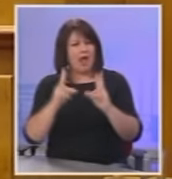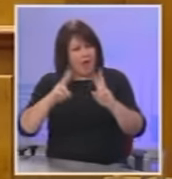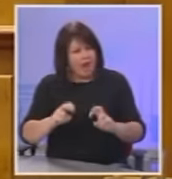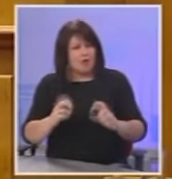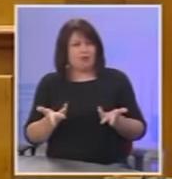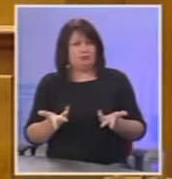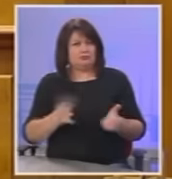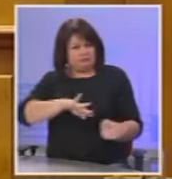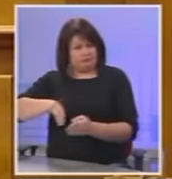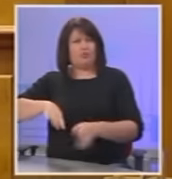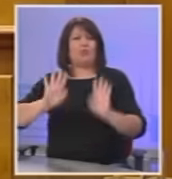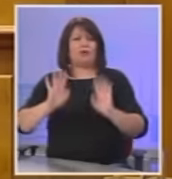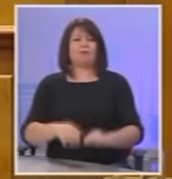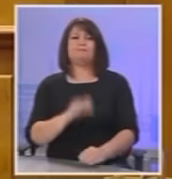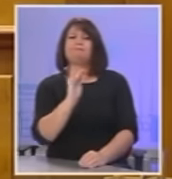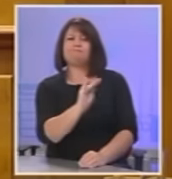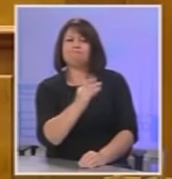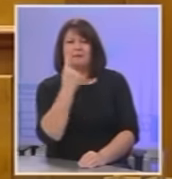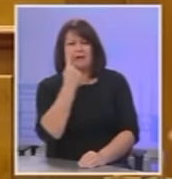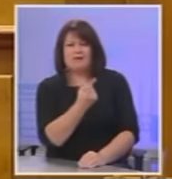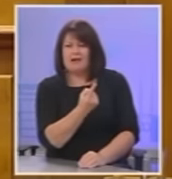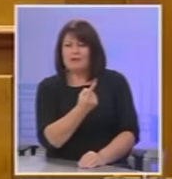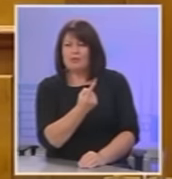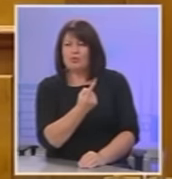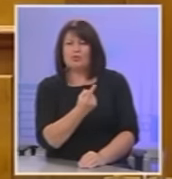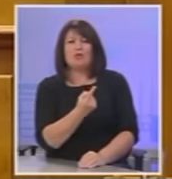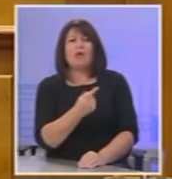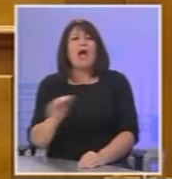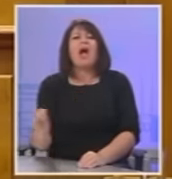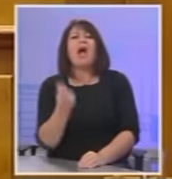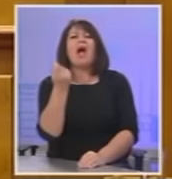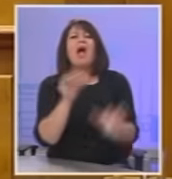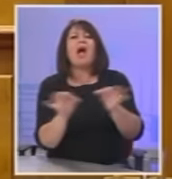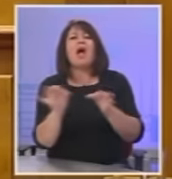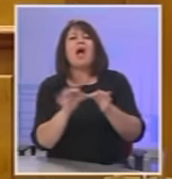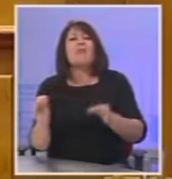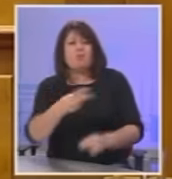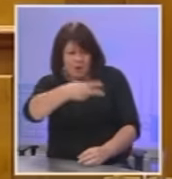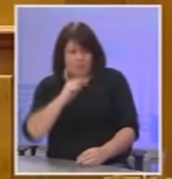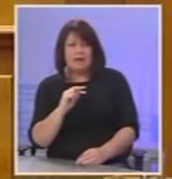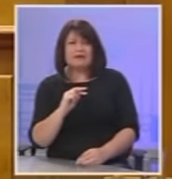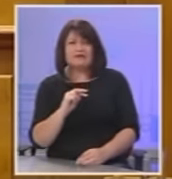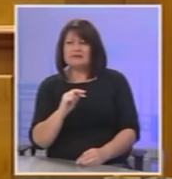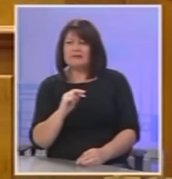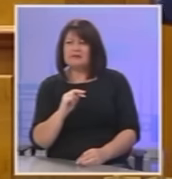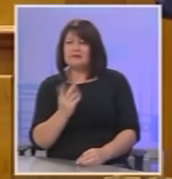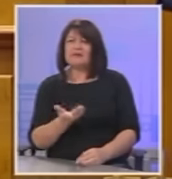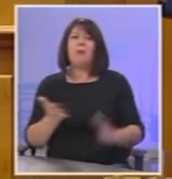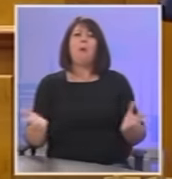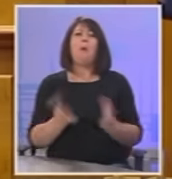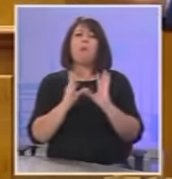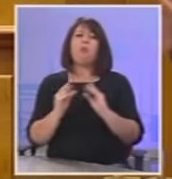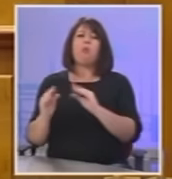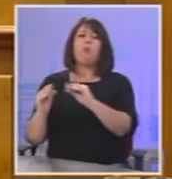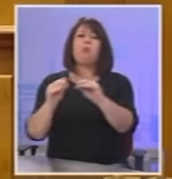της κυβέρνησης, μια και σας βλέπω εδώ, τι γίνεται με αυτό το πόθεν έσχες? Δεν θα μας απαντήσετε? Θα αφήσετε έτσι να σέρνετε